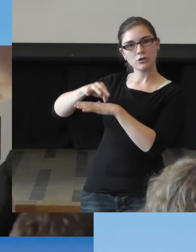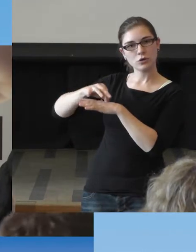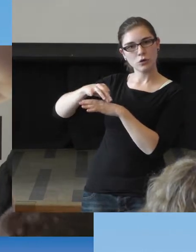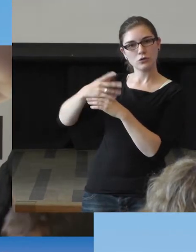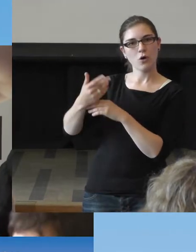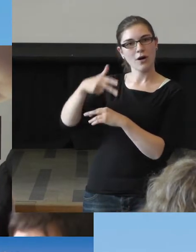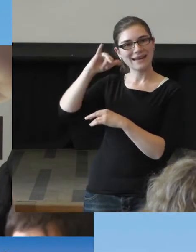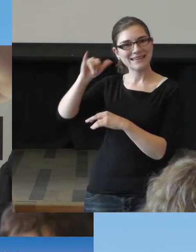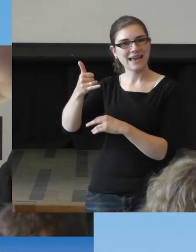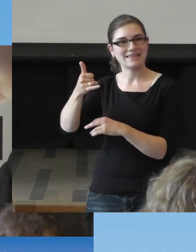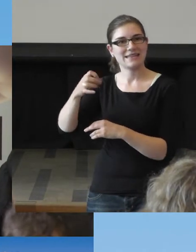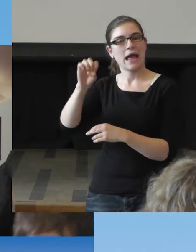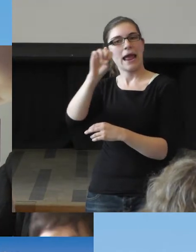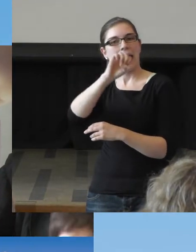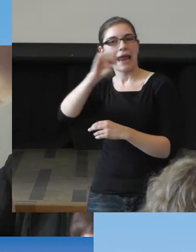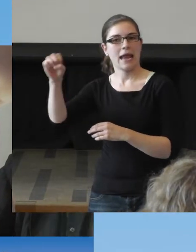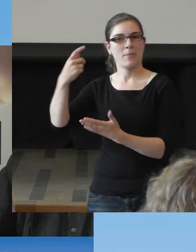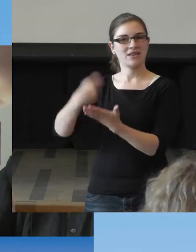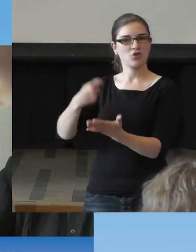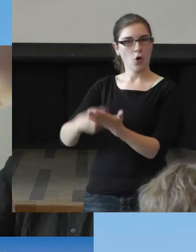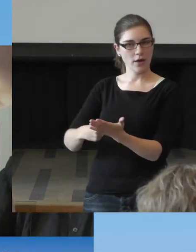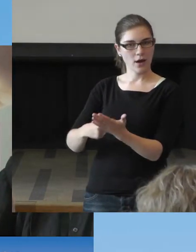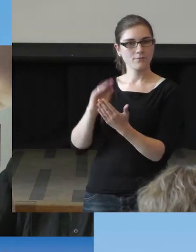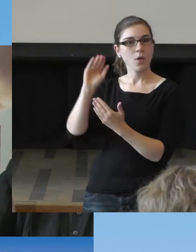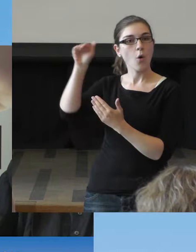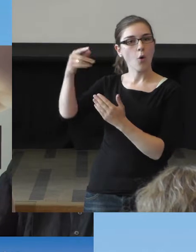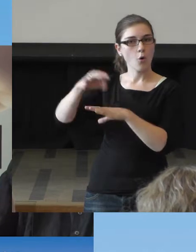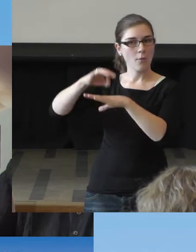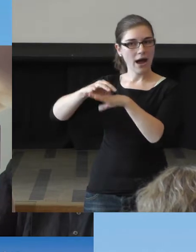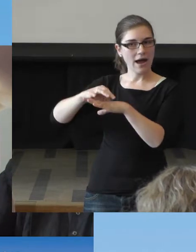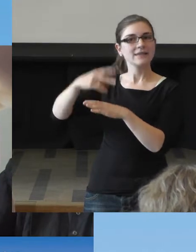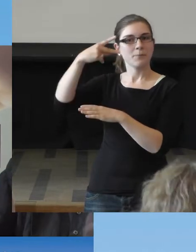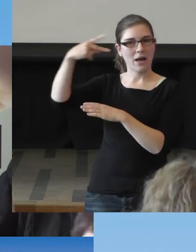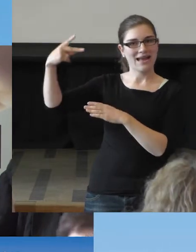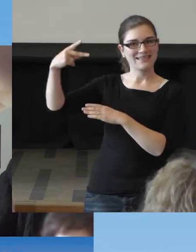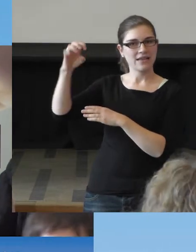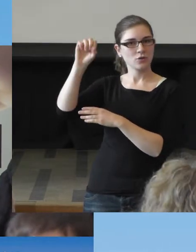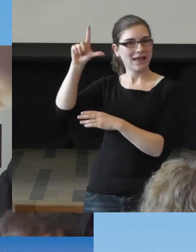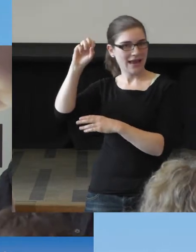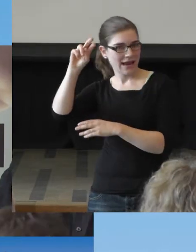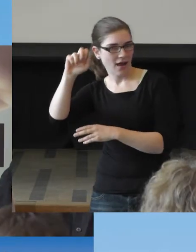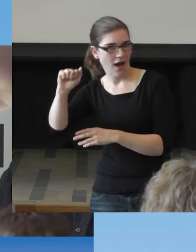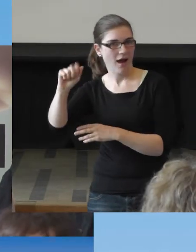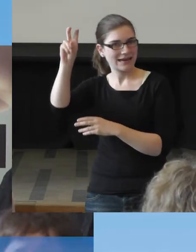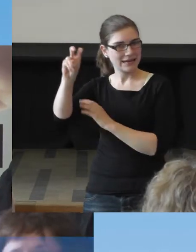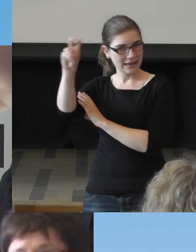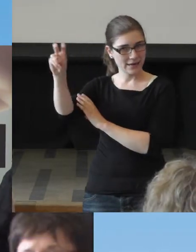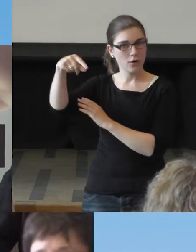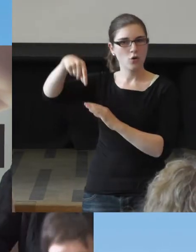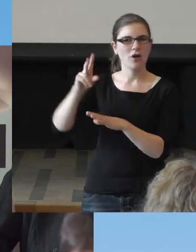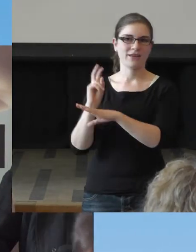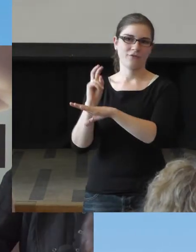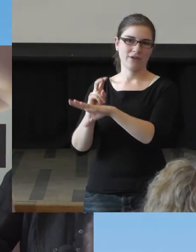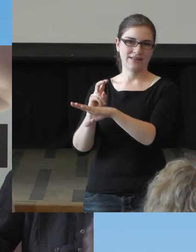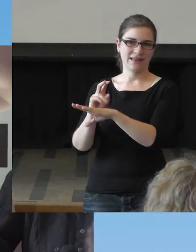Jens Ebenteuer, er ist Oberarzt in der Paracelsus Elena Klinik und vertritt heute die Frau Professor